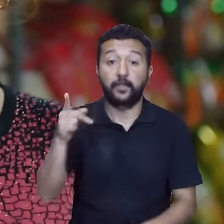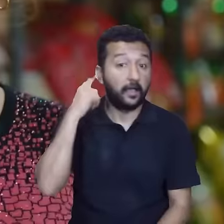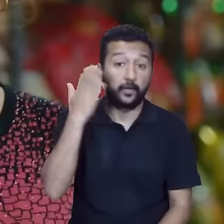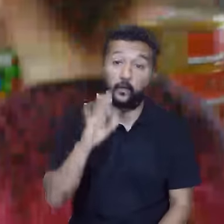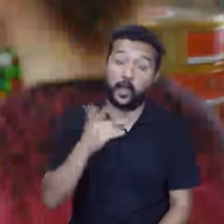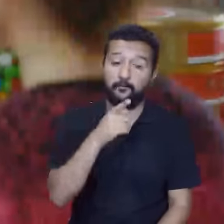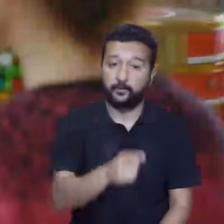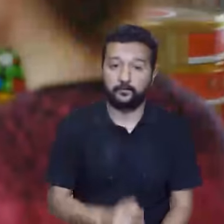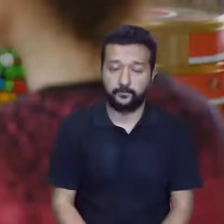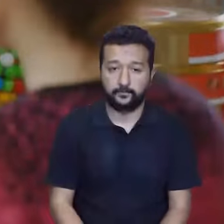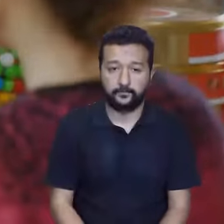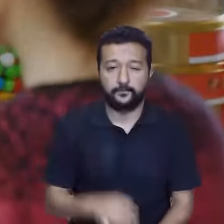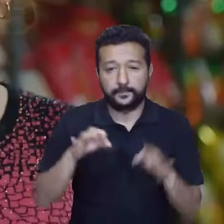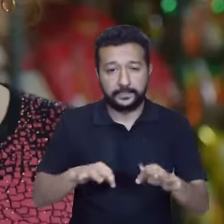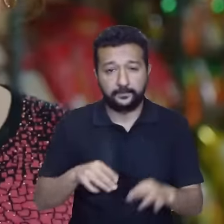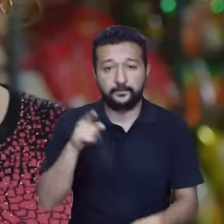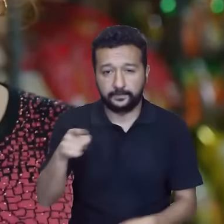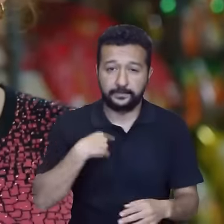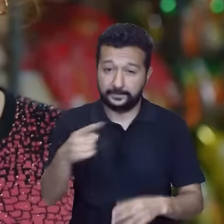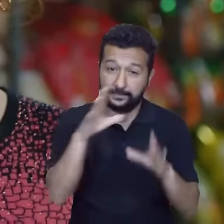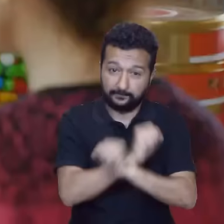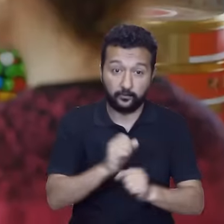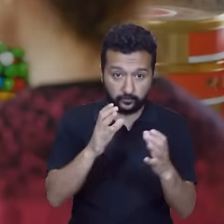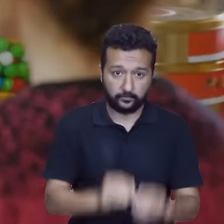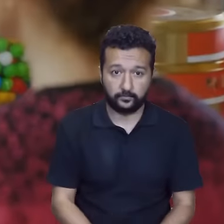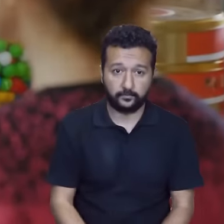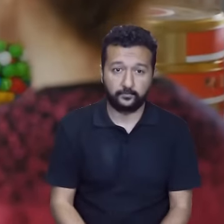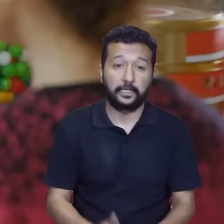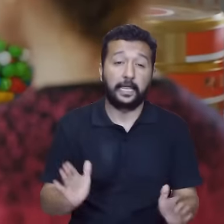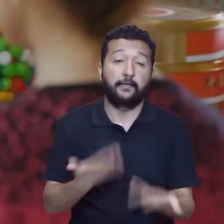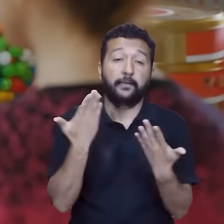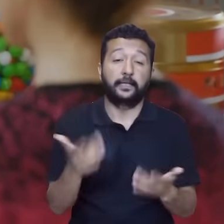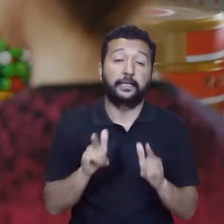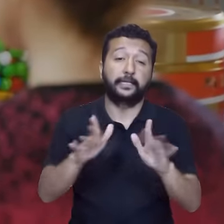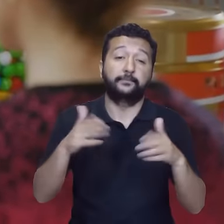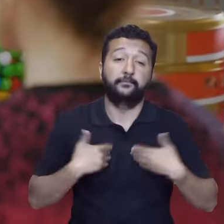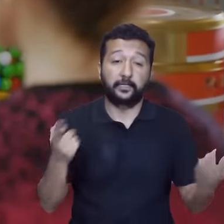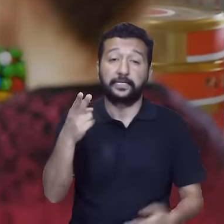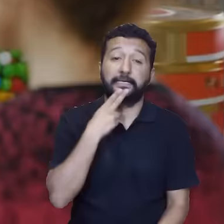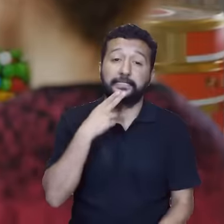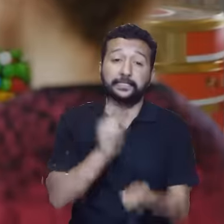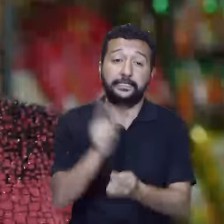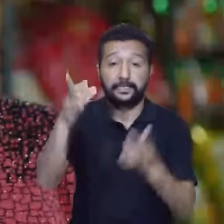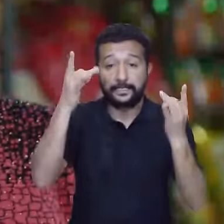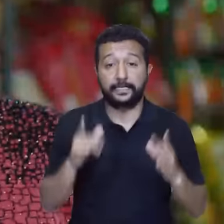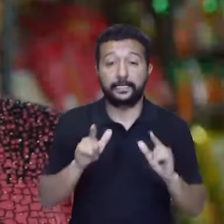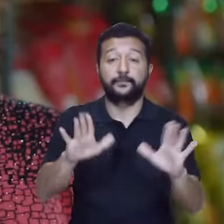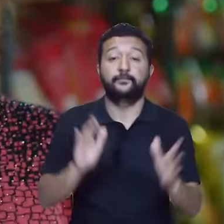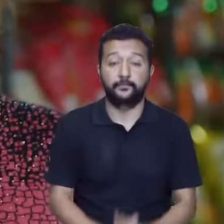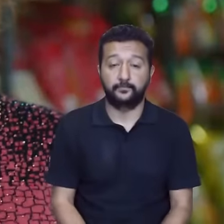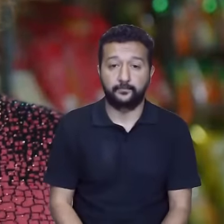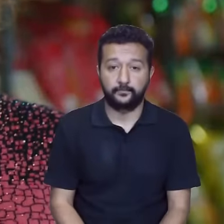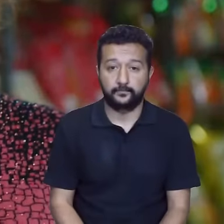yok galiba. Yani şimdi aramızda kalsın olur mu? Aman umurumda bile değil o kadının gelini.